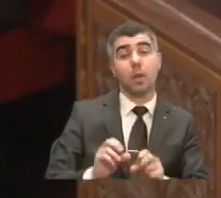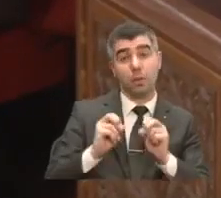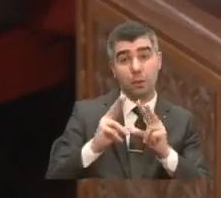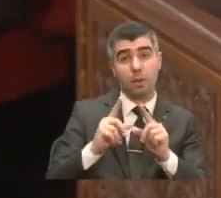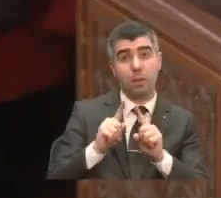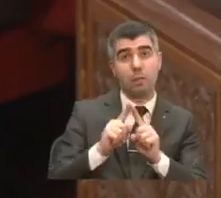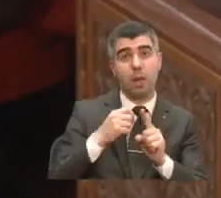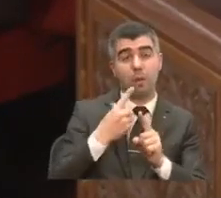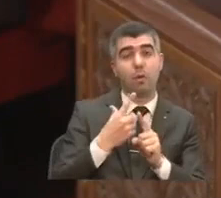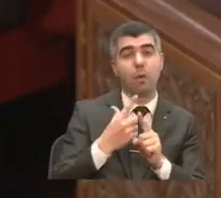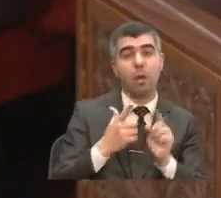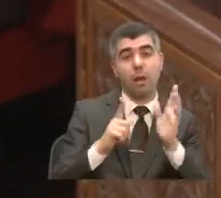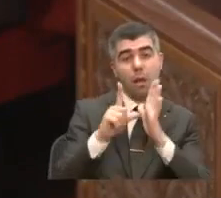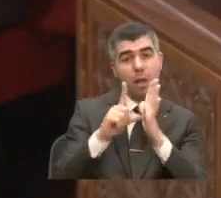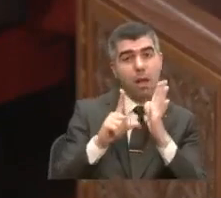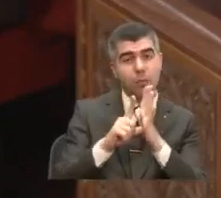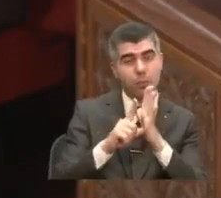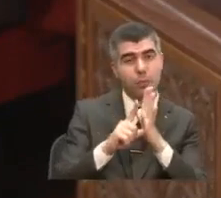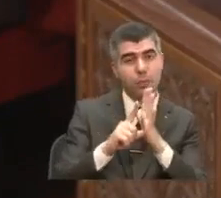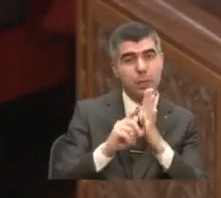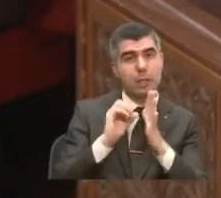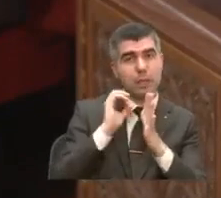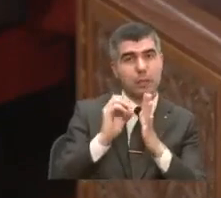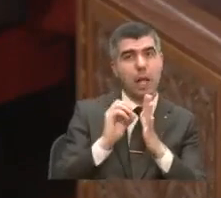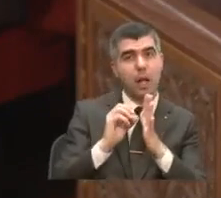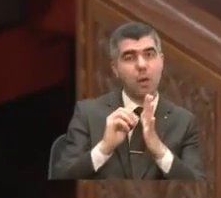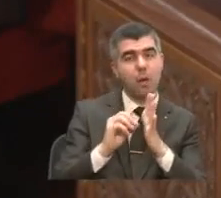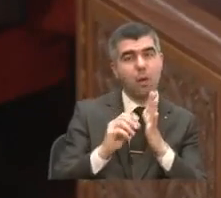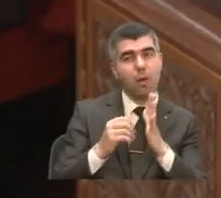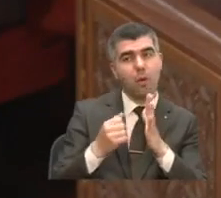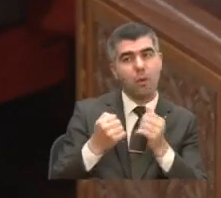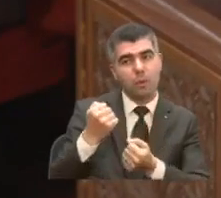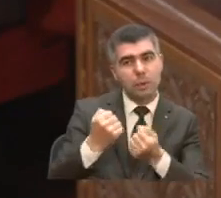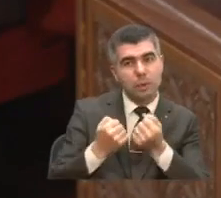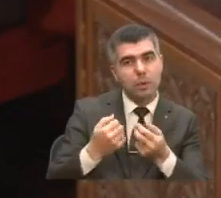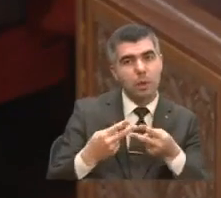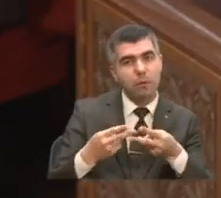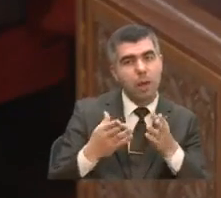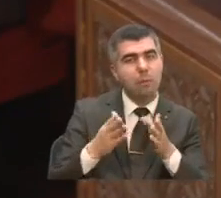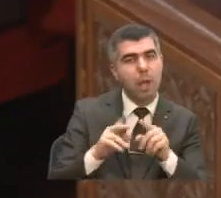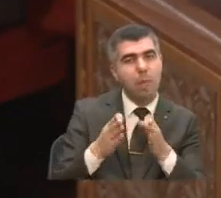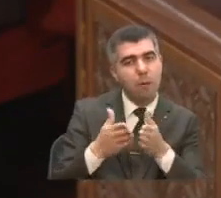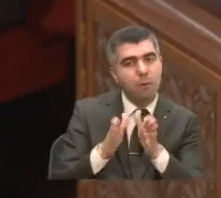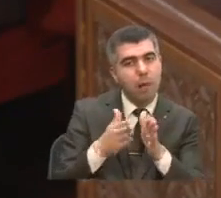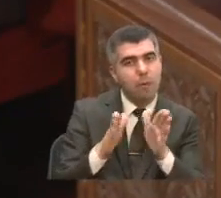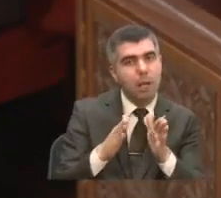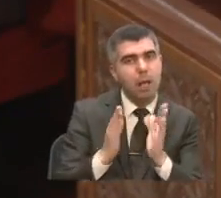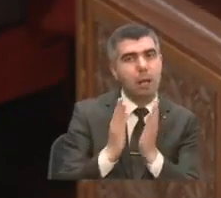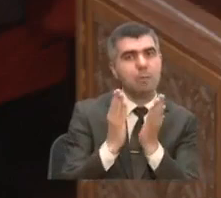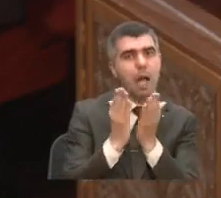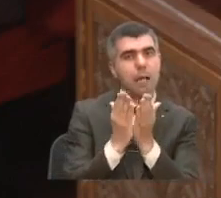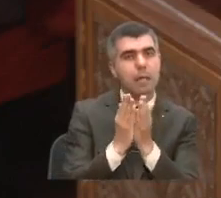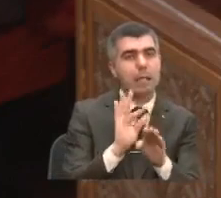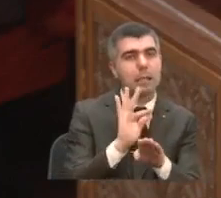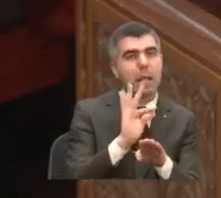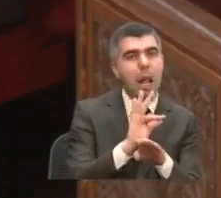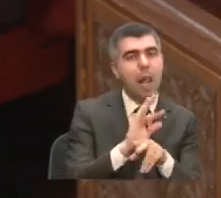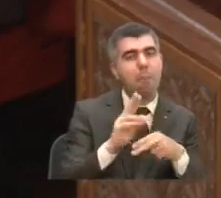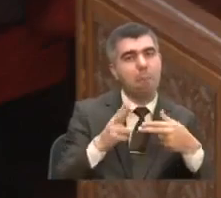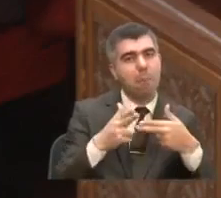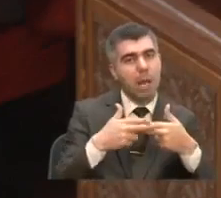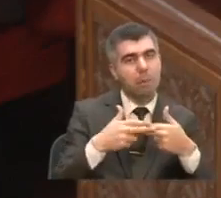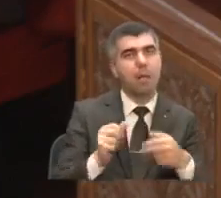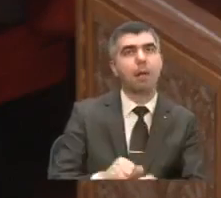السير 239 و240 في المادتين تتنظم الفتح ديال المؤسسه ديال تعليم السياقه، لكن اللي تيمشي